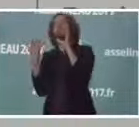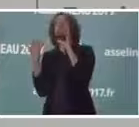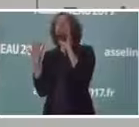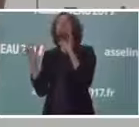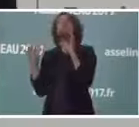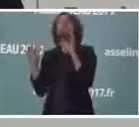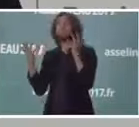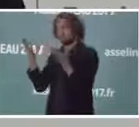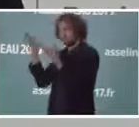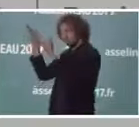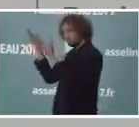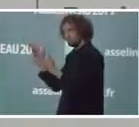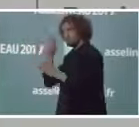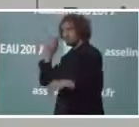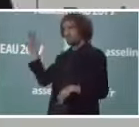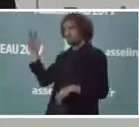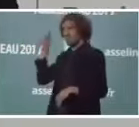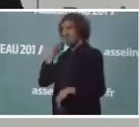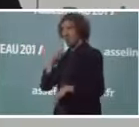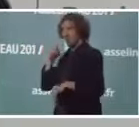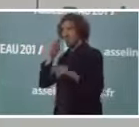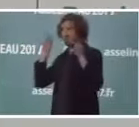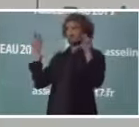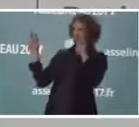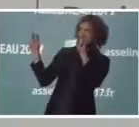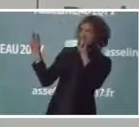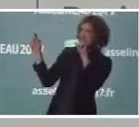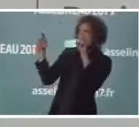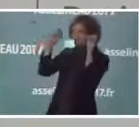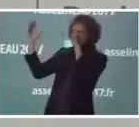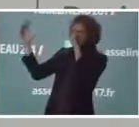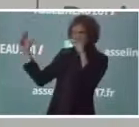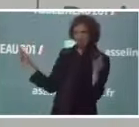macron l'employé de george soros